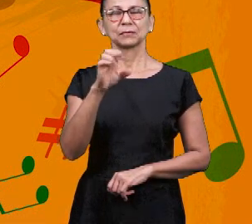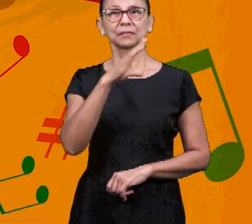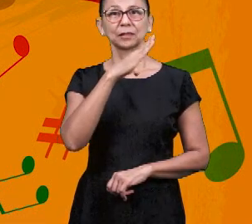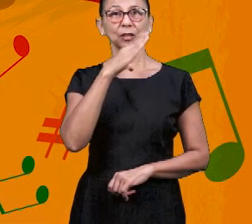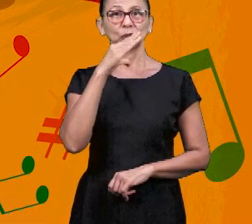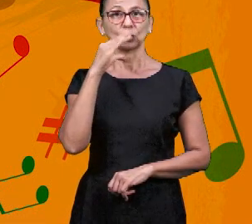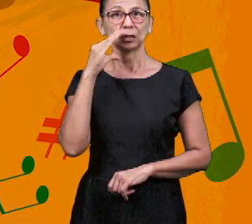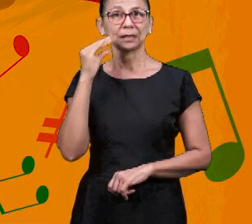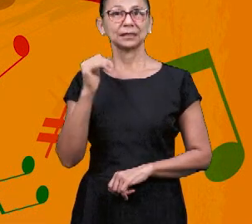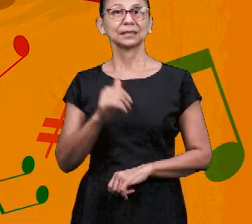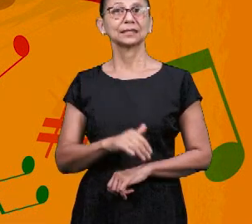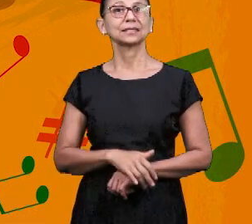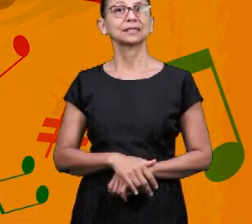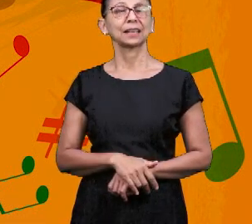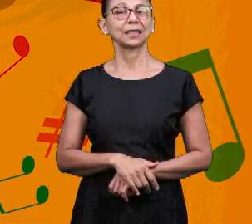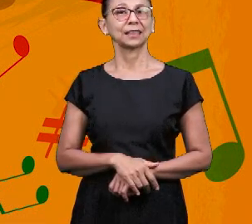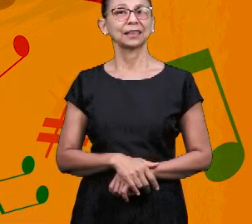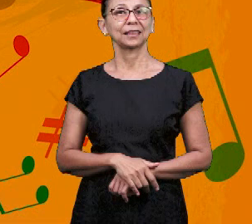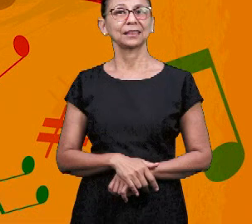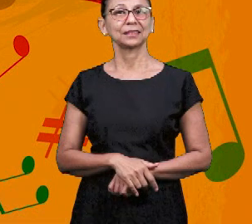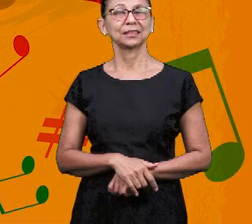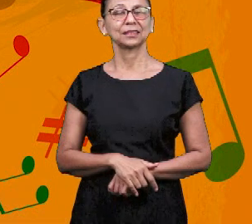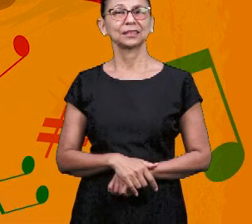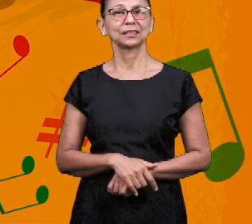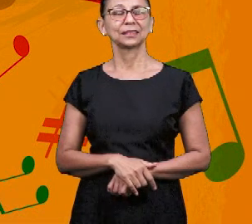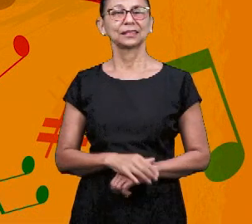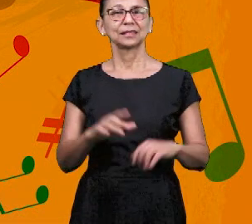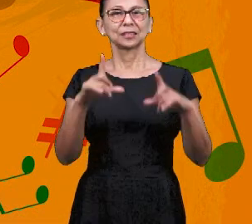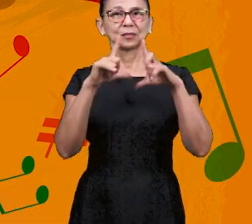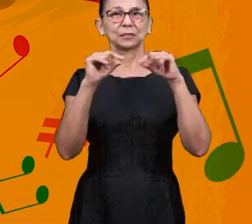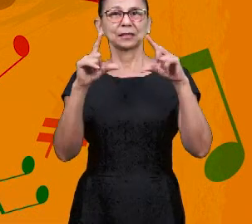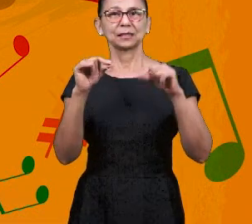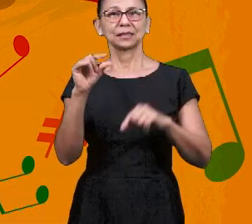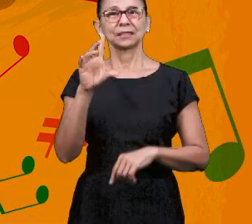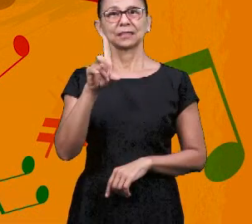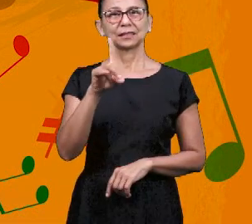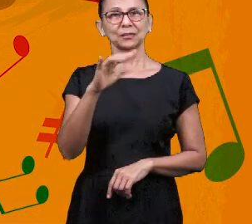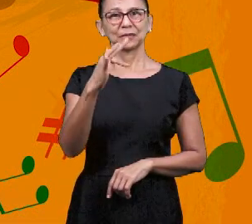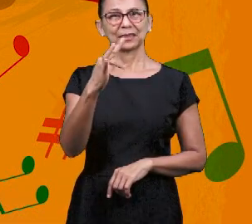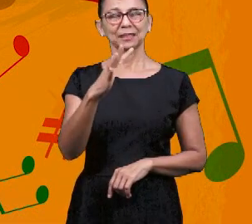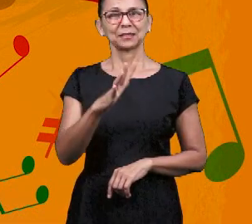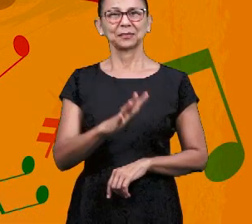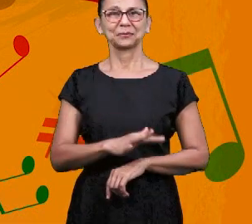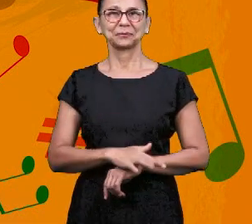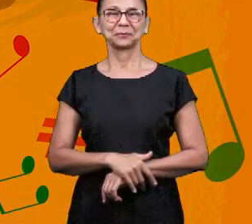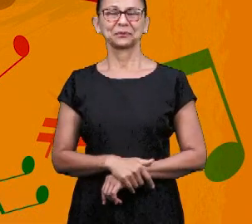Ruth, c'est une adolescente de l'église de Brasilia.